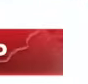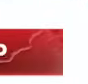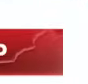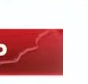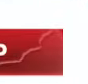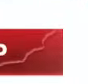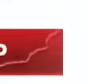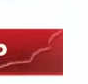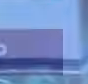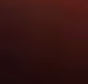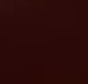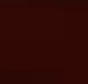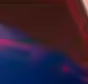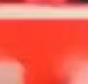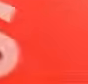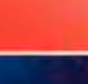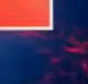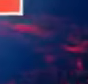мен Сүндет Оралбеков айтам.